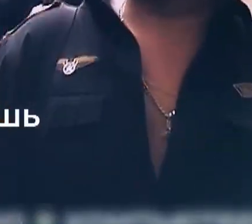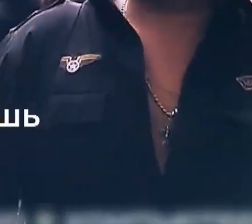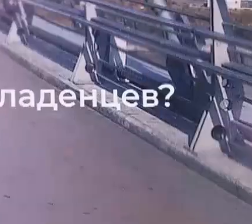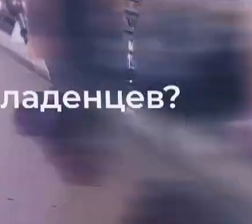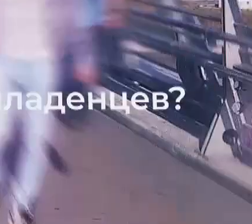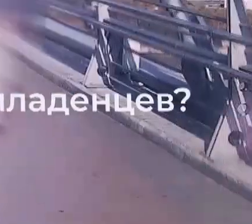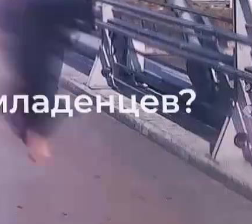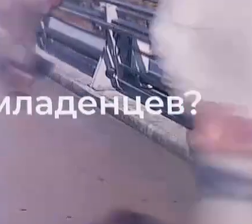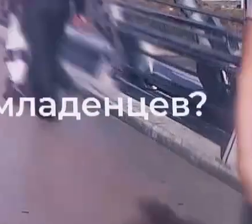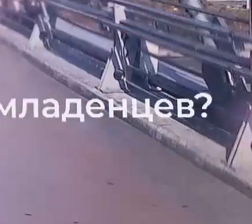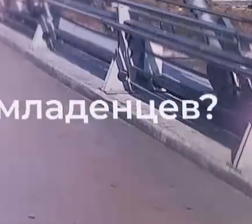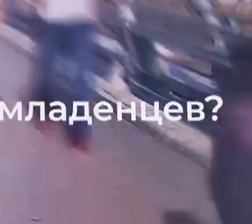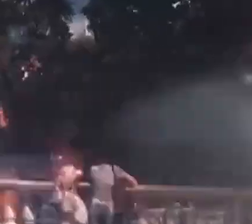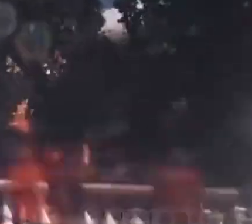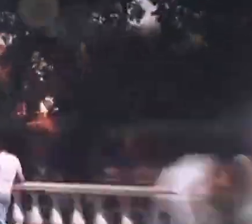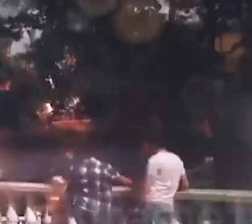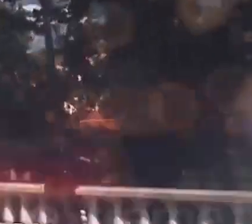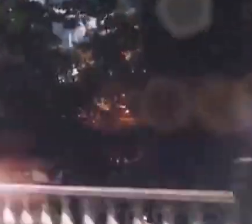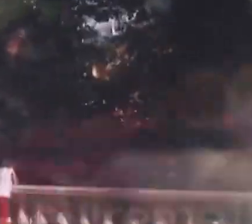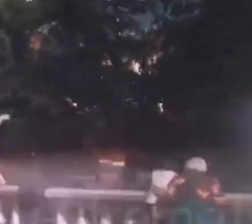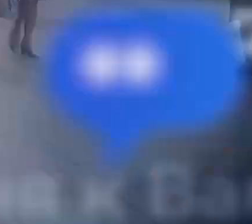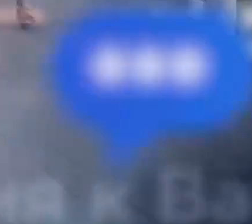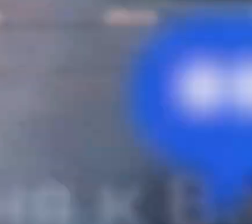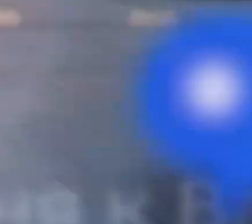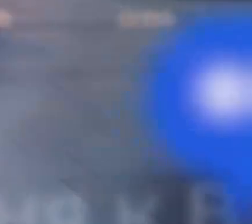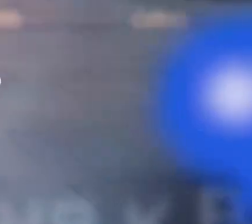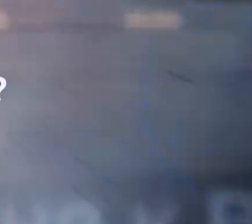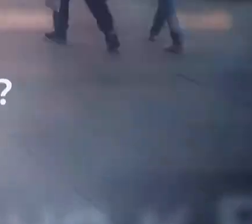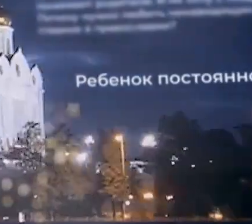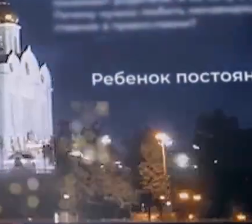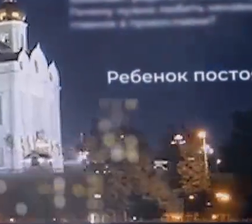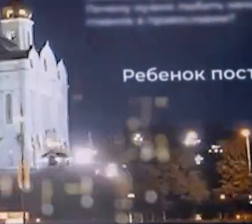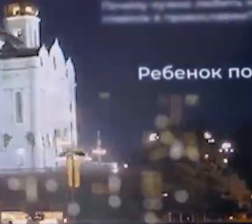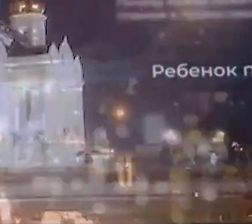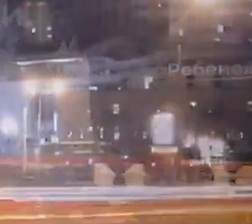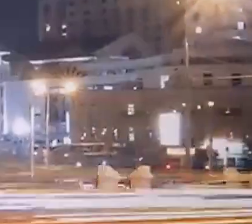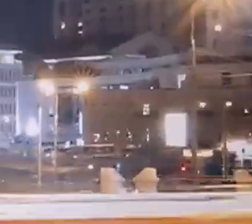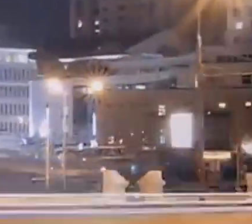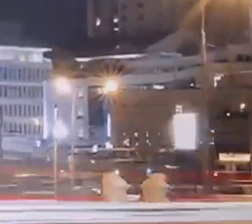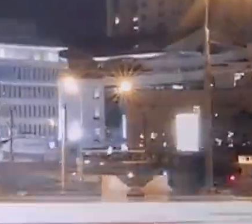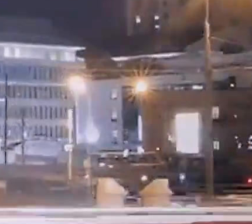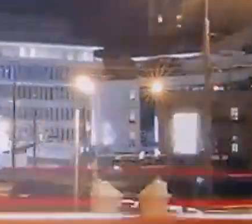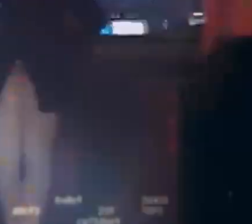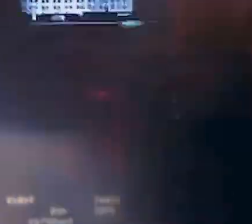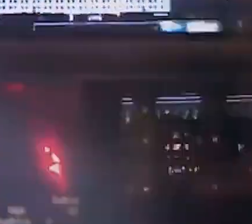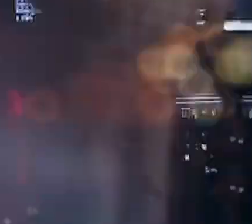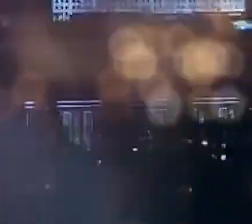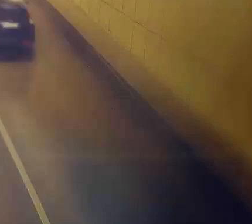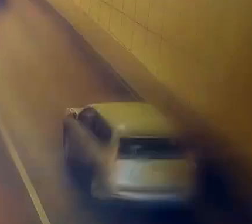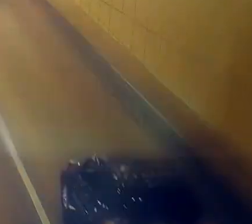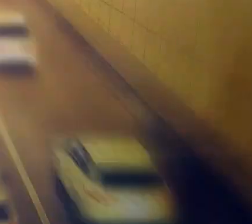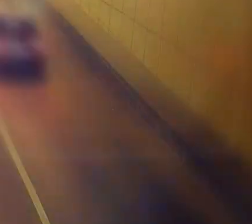да, мы вас слушаем. Как правильно нужно молиться? На что нужно обратить внимание в молитве? Пожалуйста, если есть возможность,